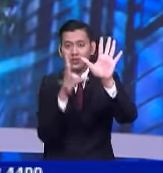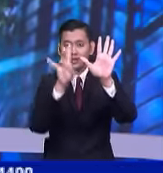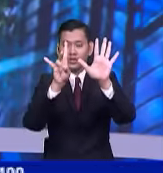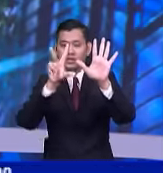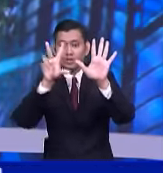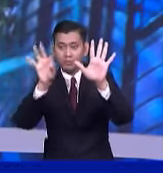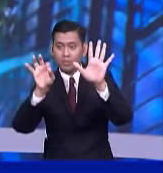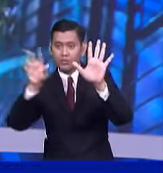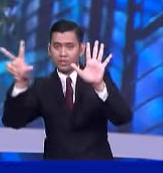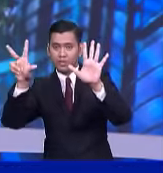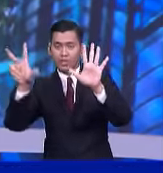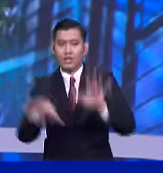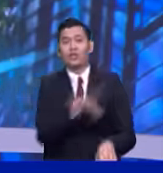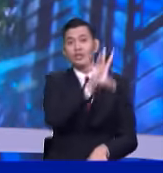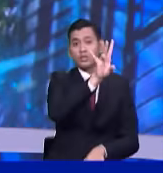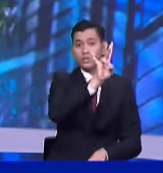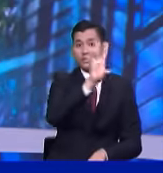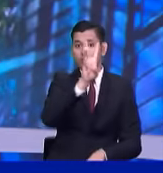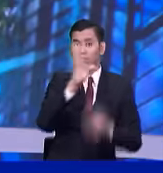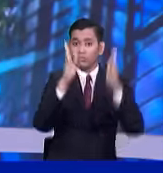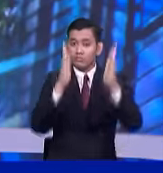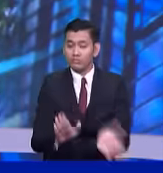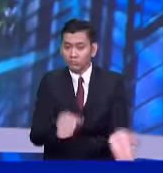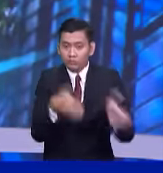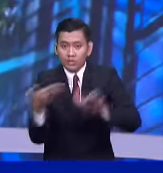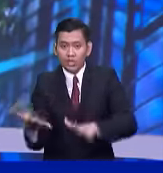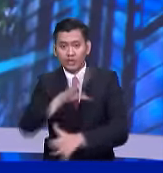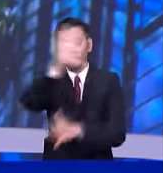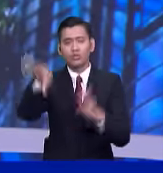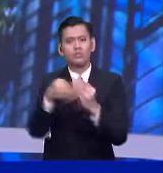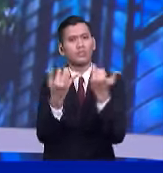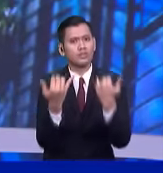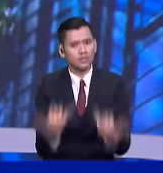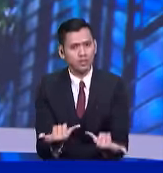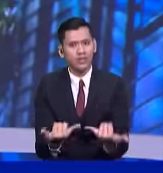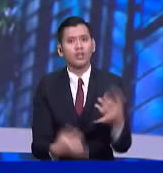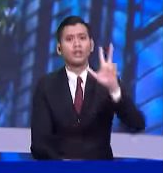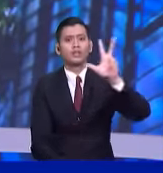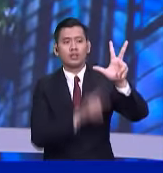5,793. 76 kes kematian turut dilaporkan menjadikan jumlahnya kini